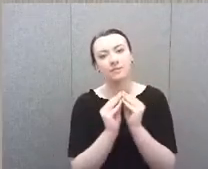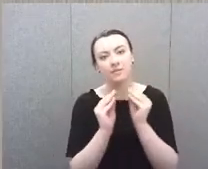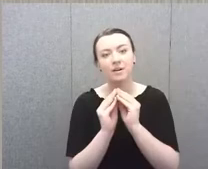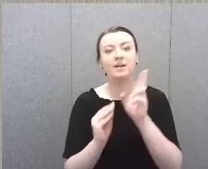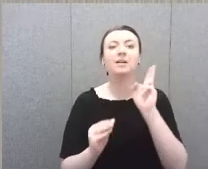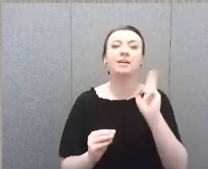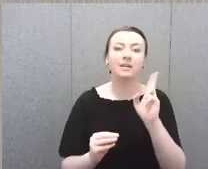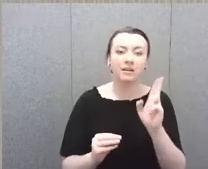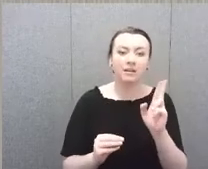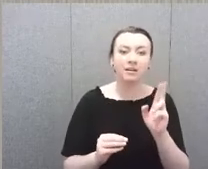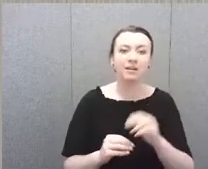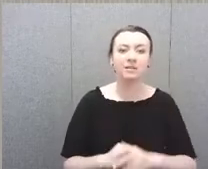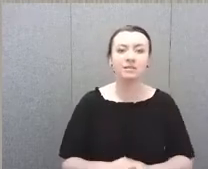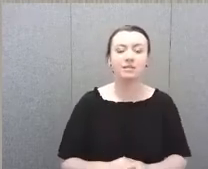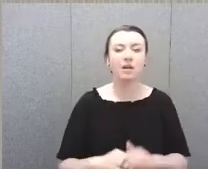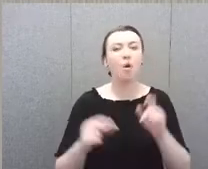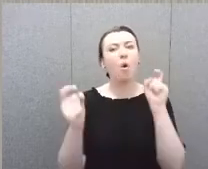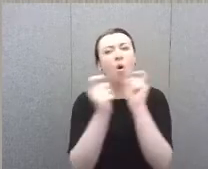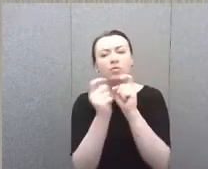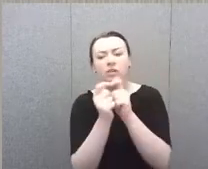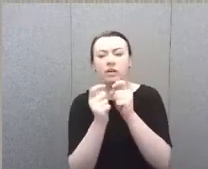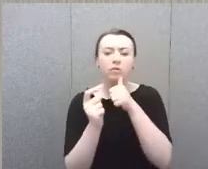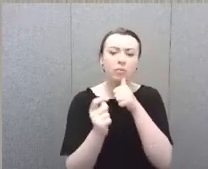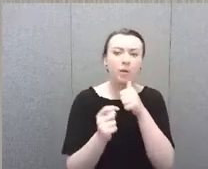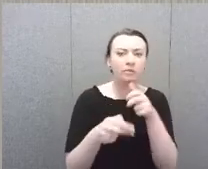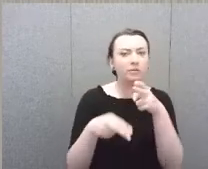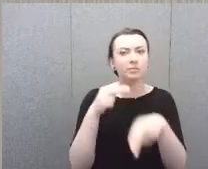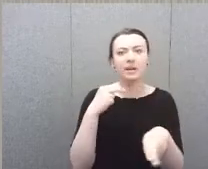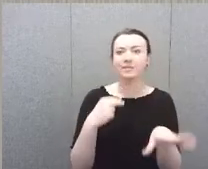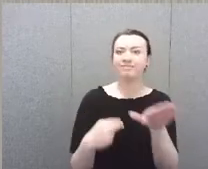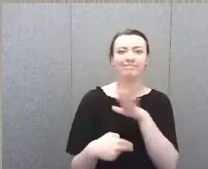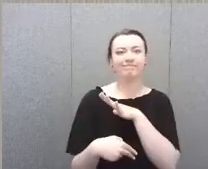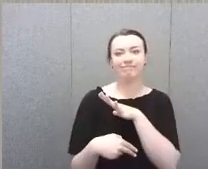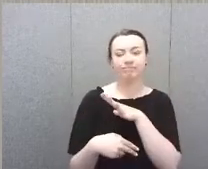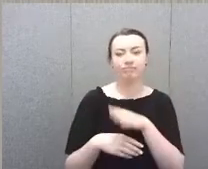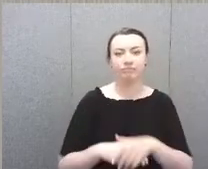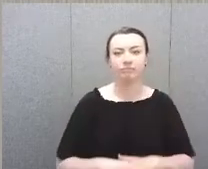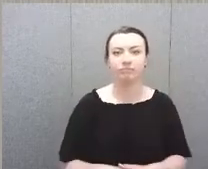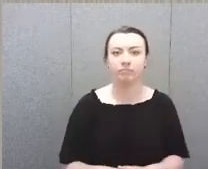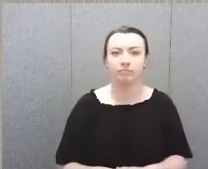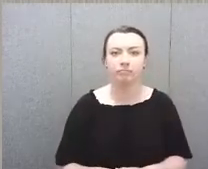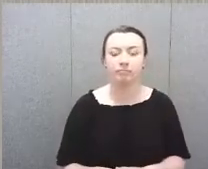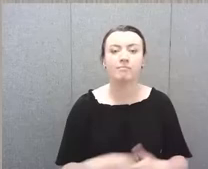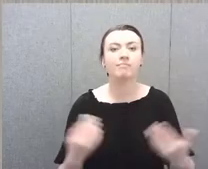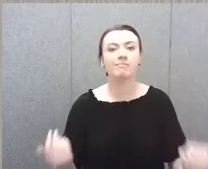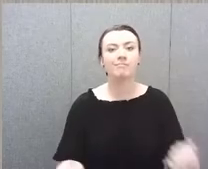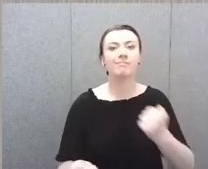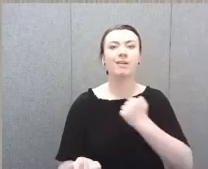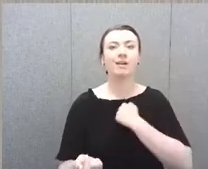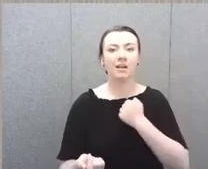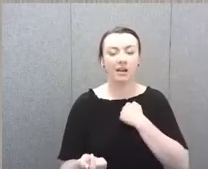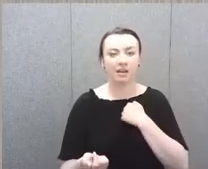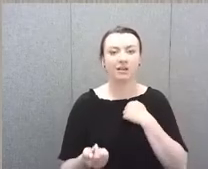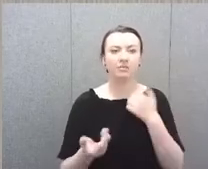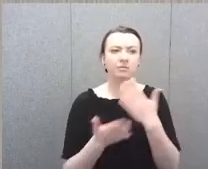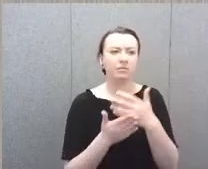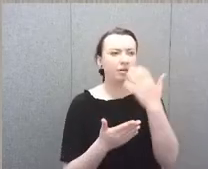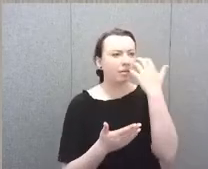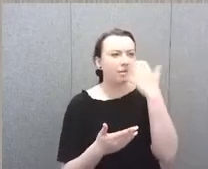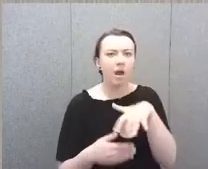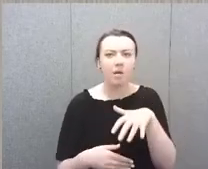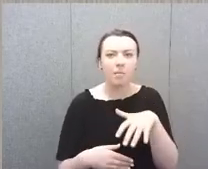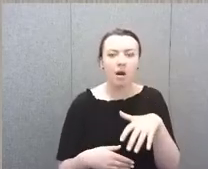еще те, которые во время вооруженных конфликтов очень уязвимы.